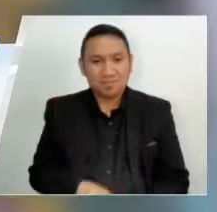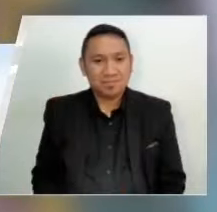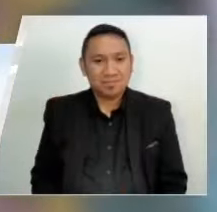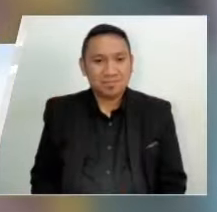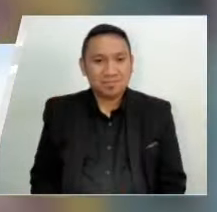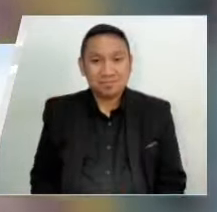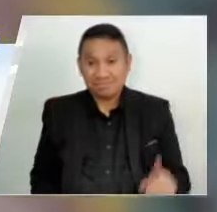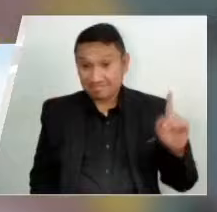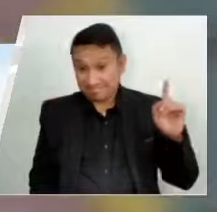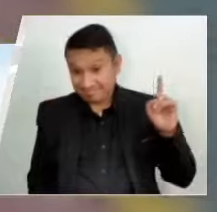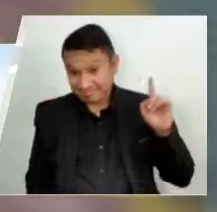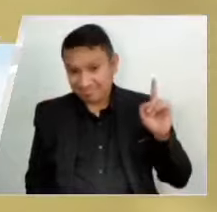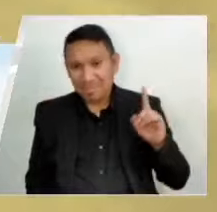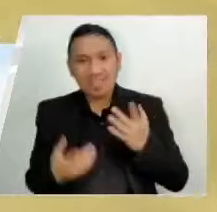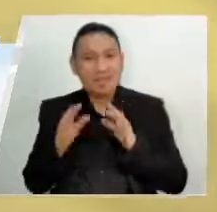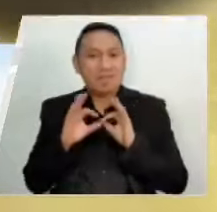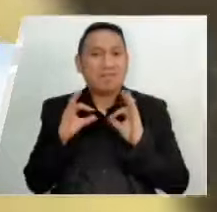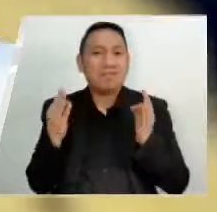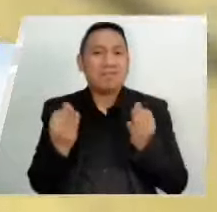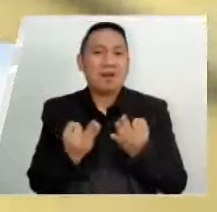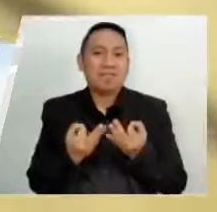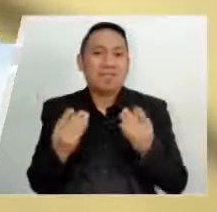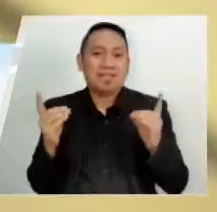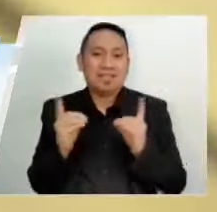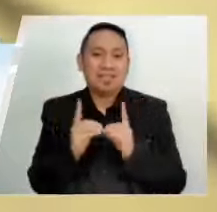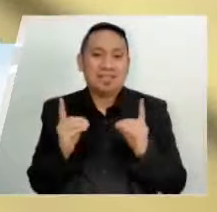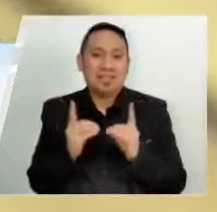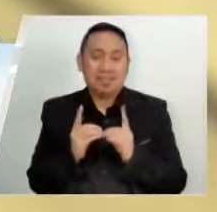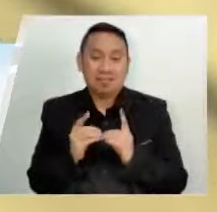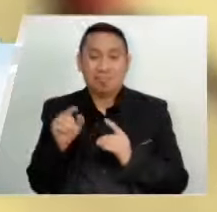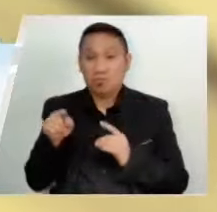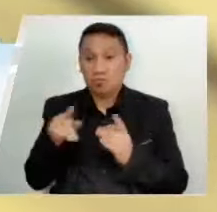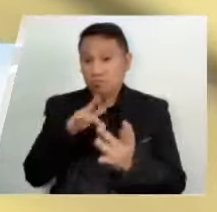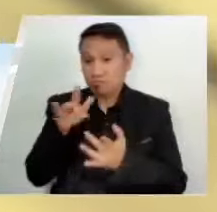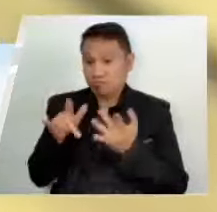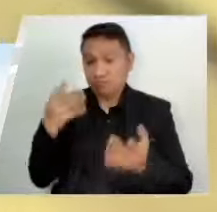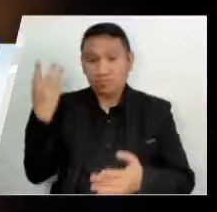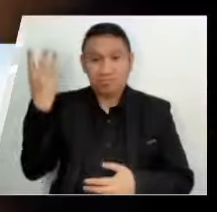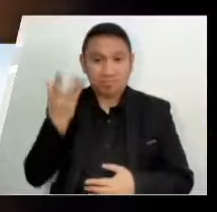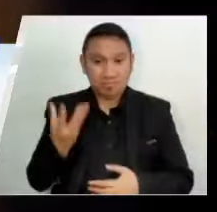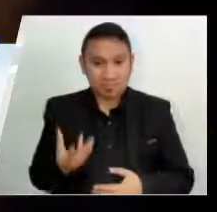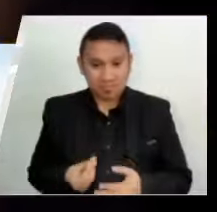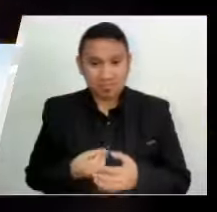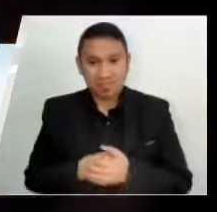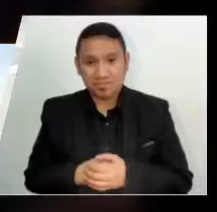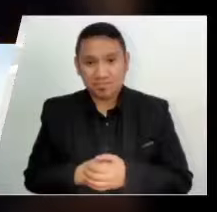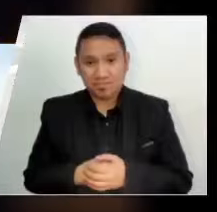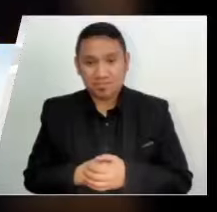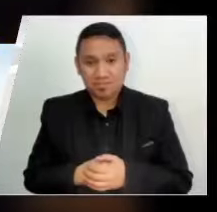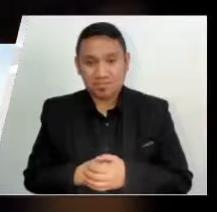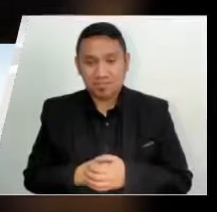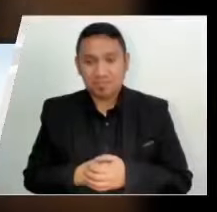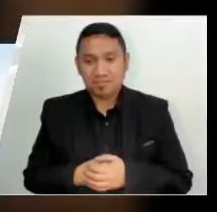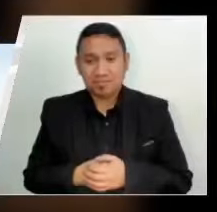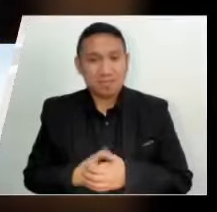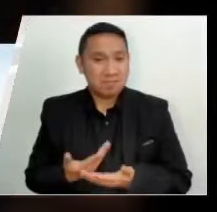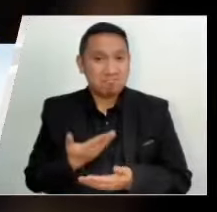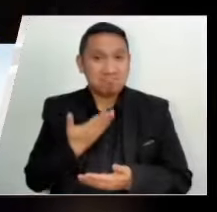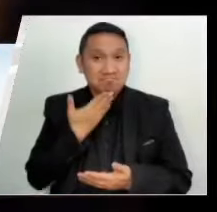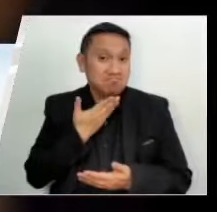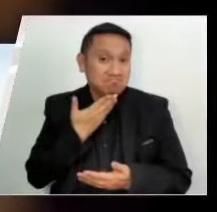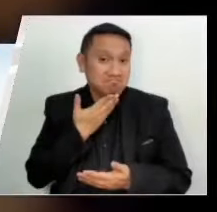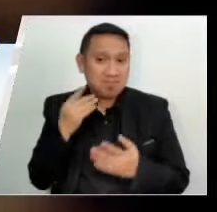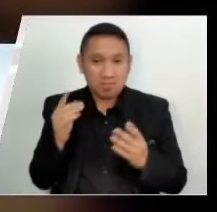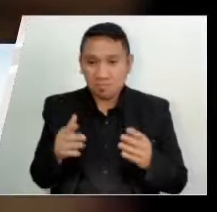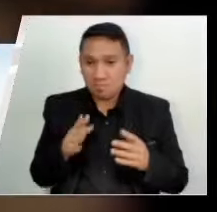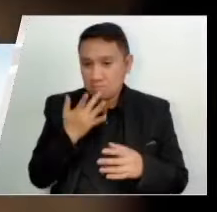Family Day ngayong Hearts Day sa kanilang pamamasyal sa Batangas. Matamis din naman ang birthday celebration ni